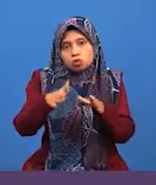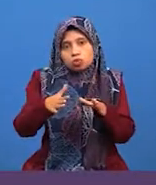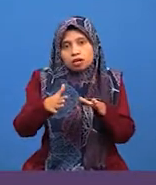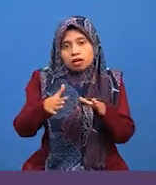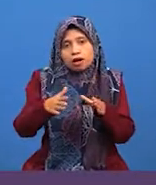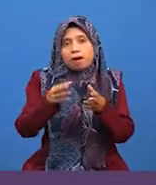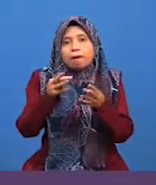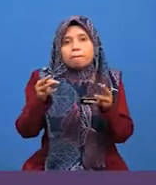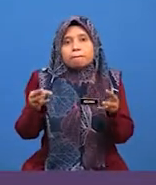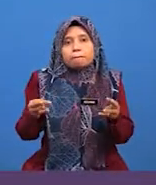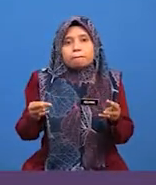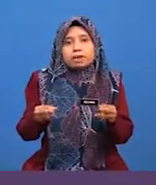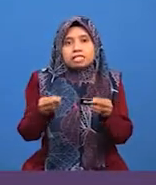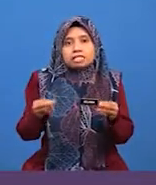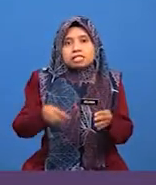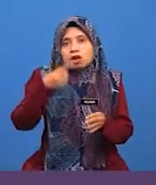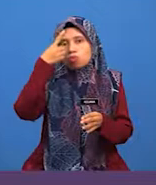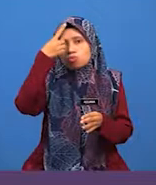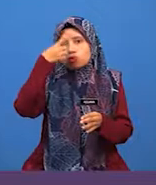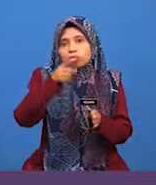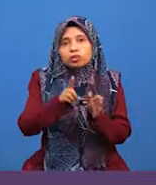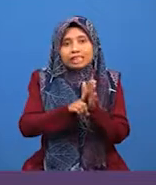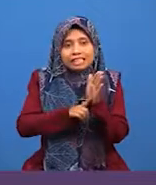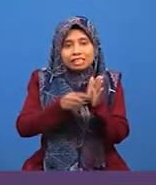masak untuk dimakan.